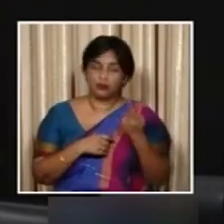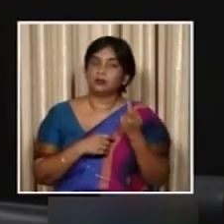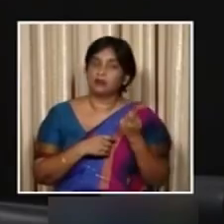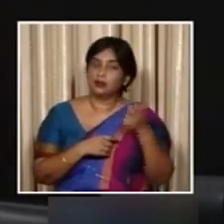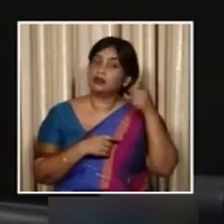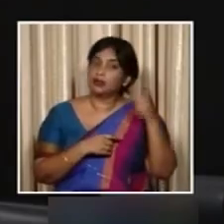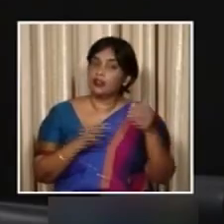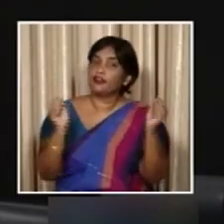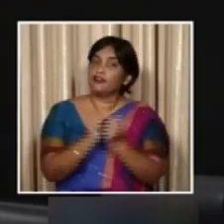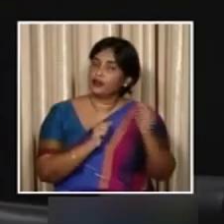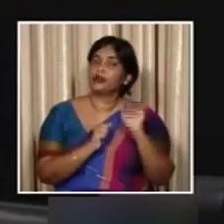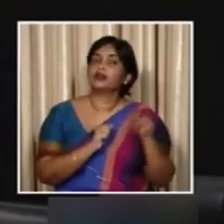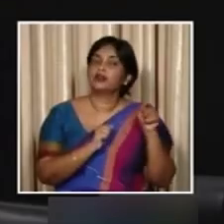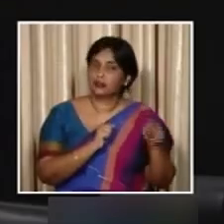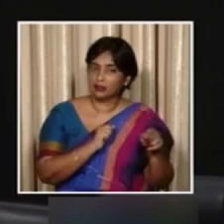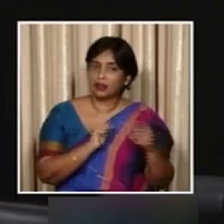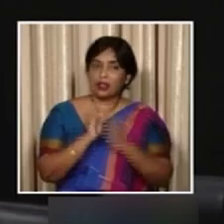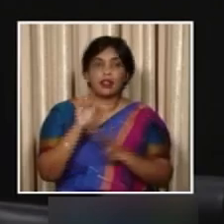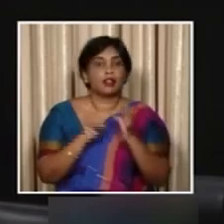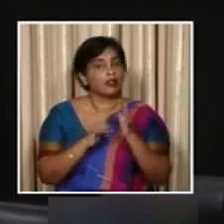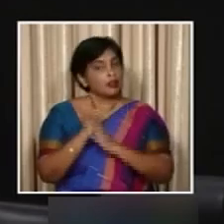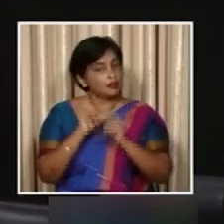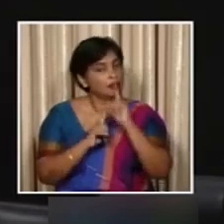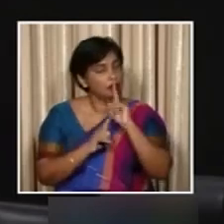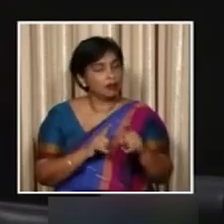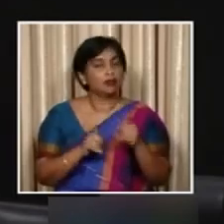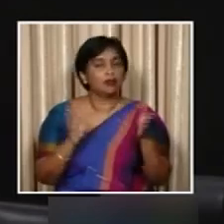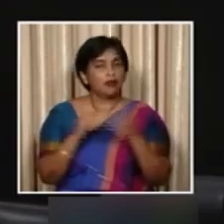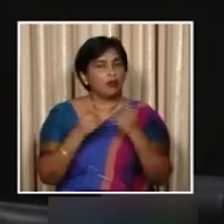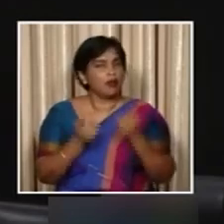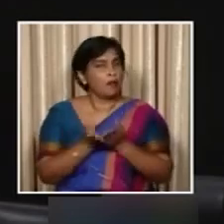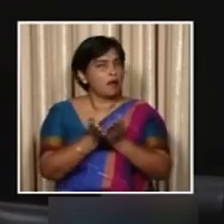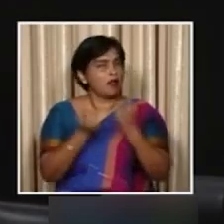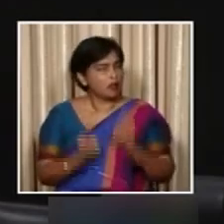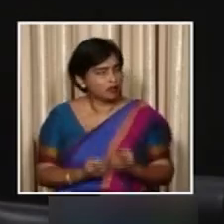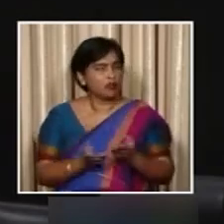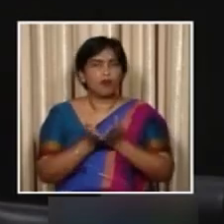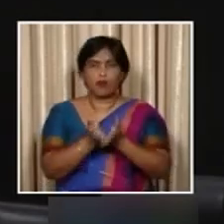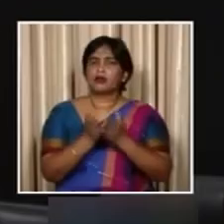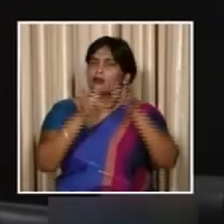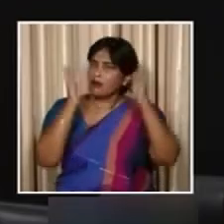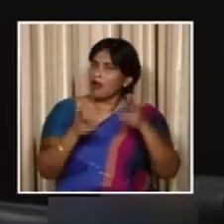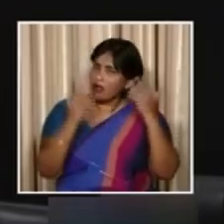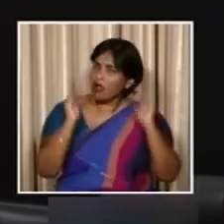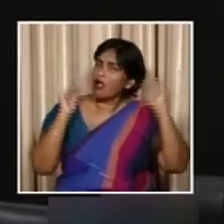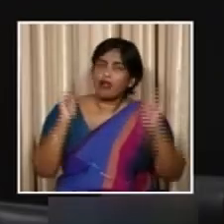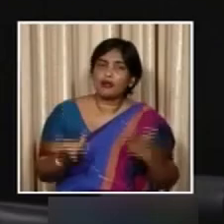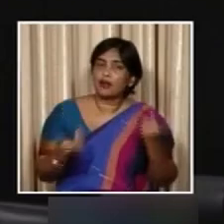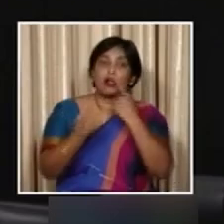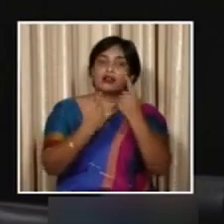ප්‍රතිපාදනයක් ඔවුන්ගේ වැඩ කටයුතු කරගන්නත් මන්ත්‍රීතුමල්ලා කියනවා නම් අගුල්ද අඩු පාරුද අඩු බෝට්ටුද අඩු බෆල්ද අඩු මොනවද අඩු